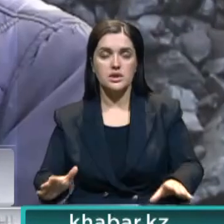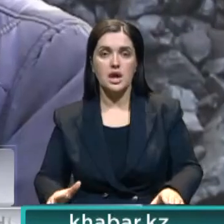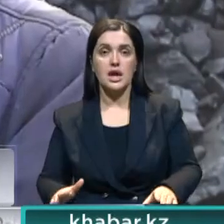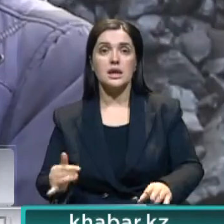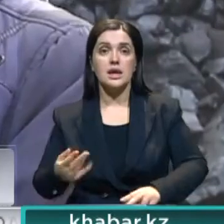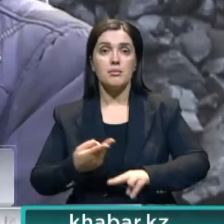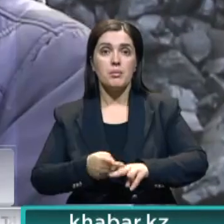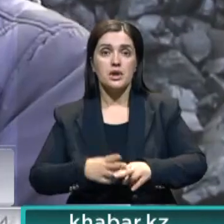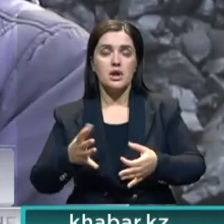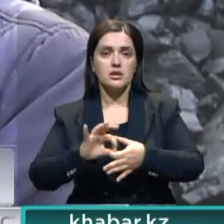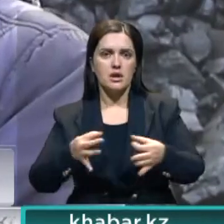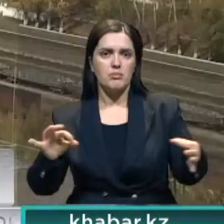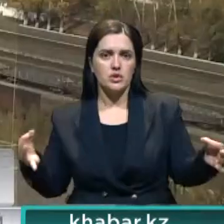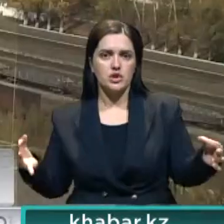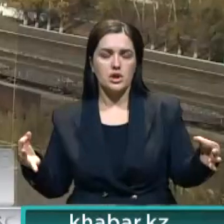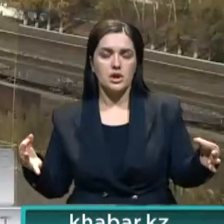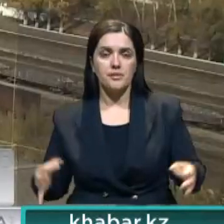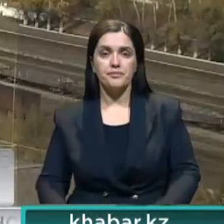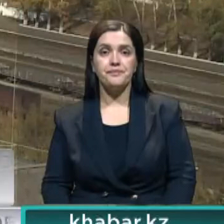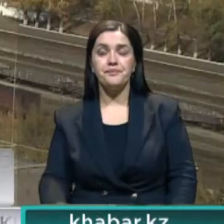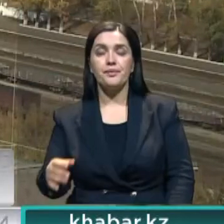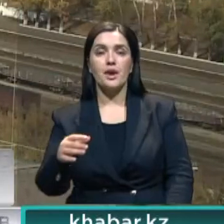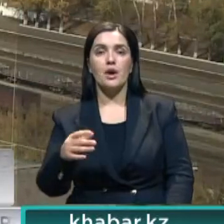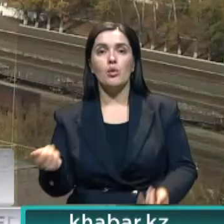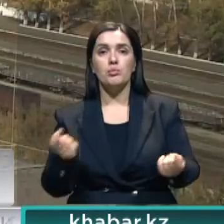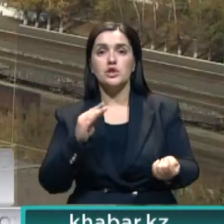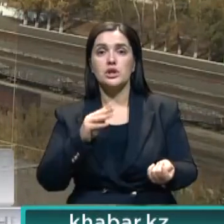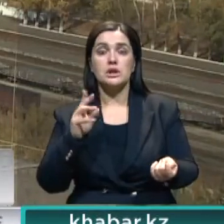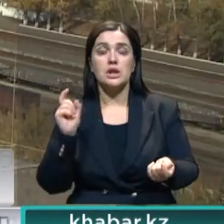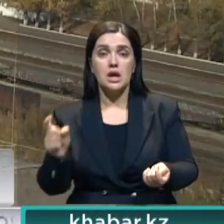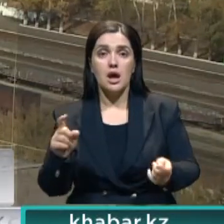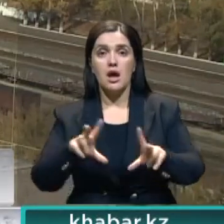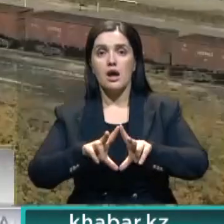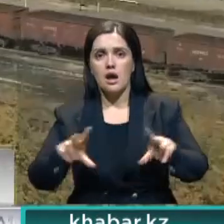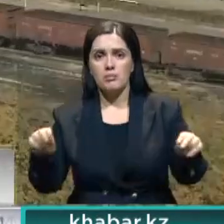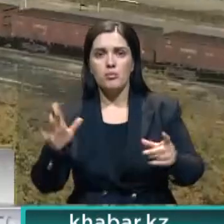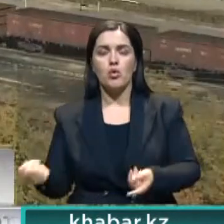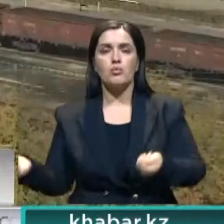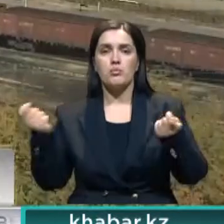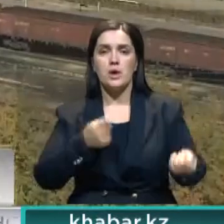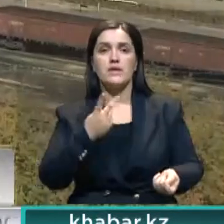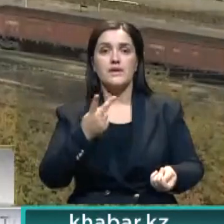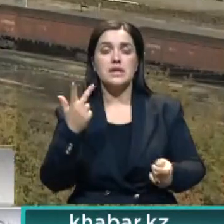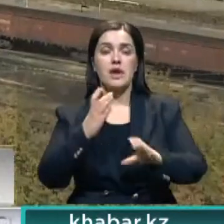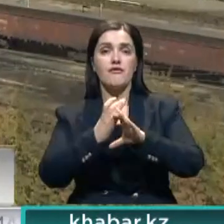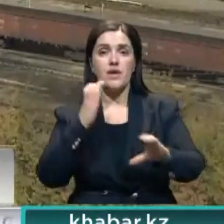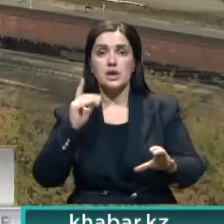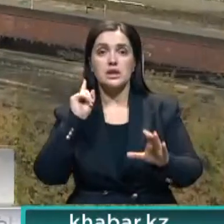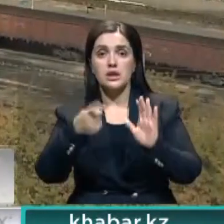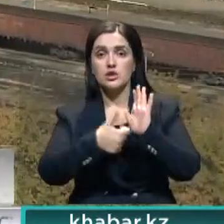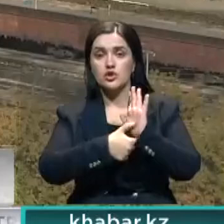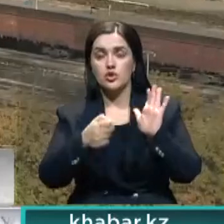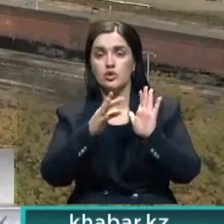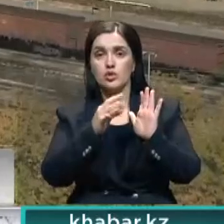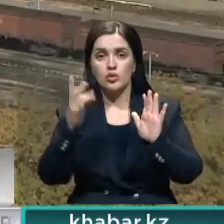вот она, цепочка эта тянется, тянется. В управлении ЖКХ отмечают, что в ближайшие дни в регион прибудут 23 вагона. Это 1600 тонн